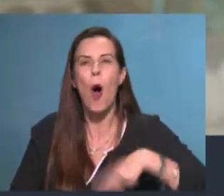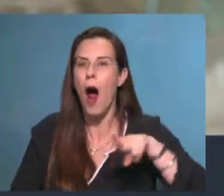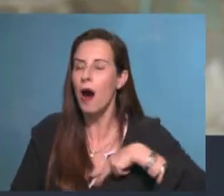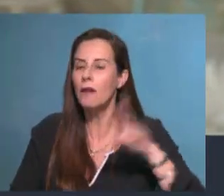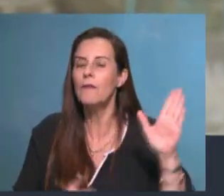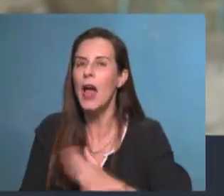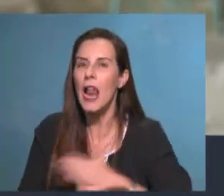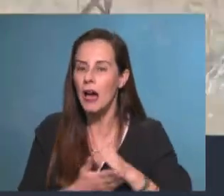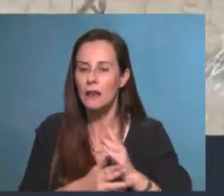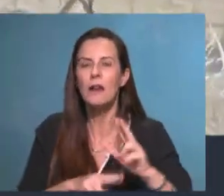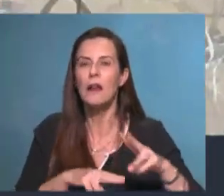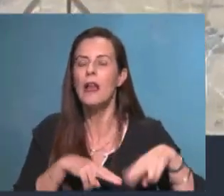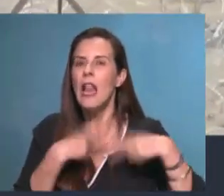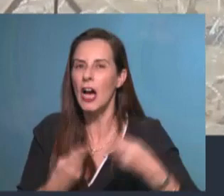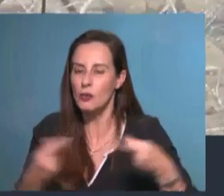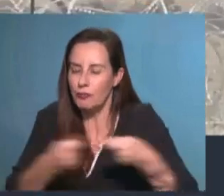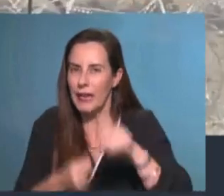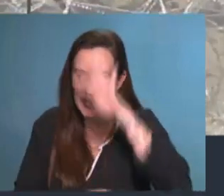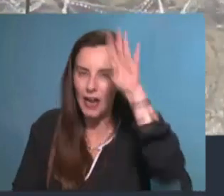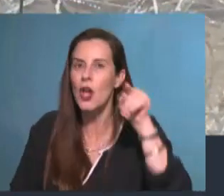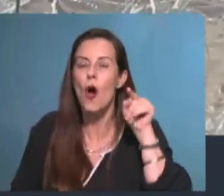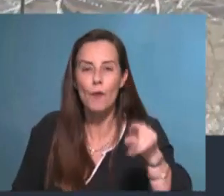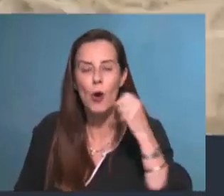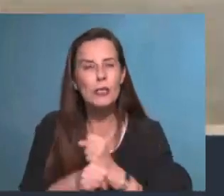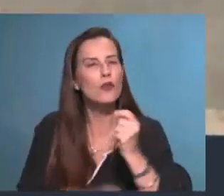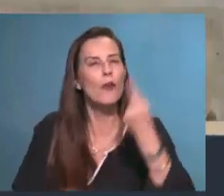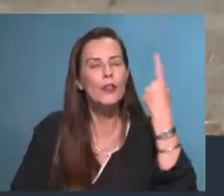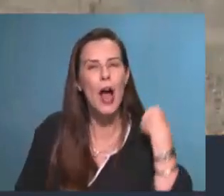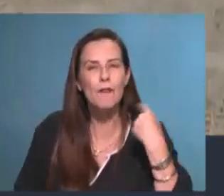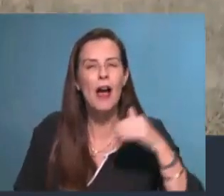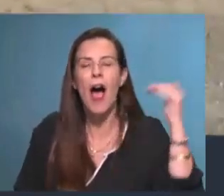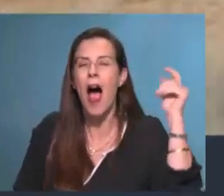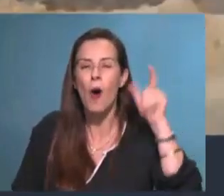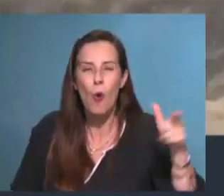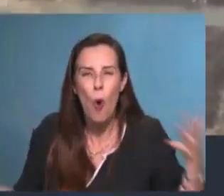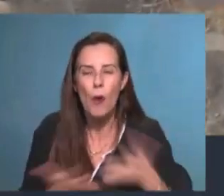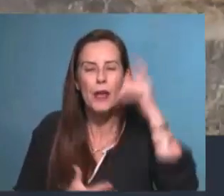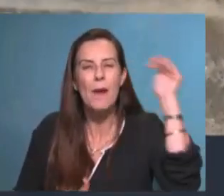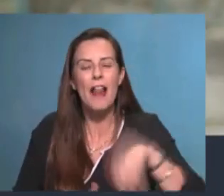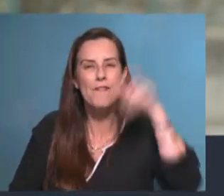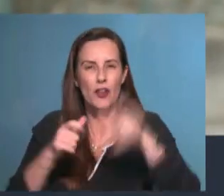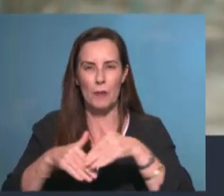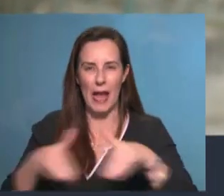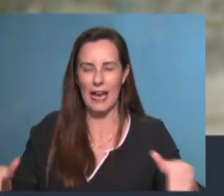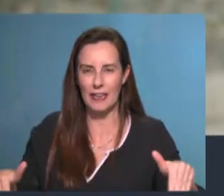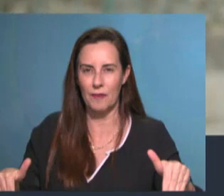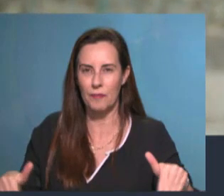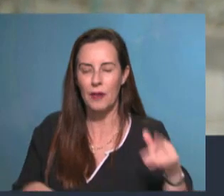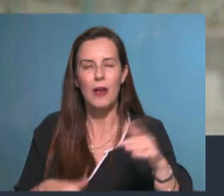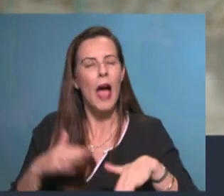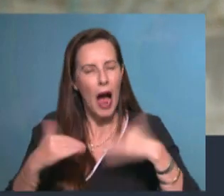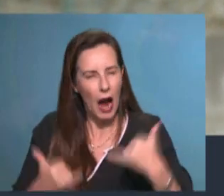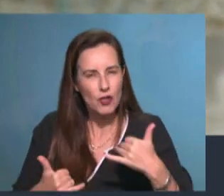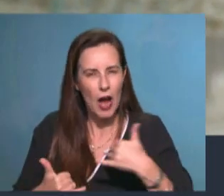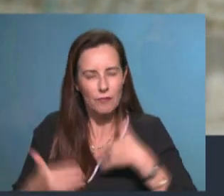ההחלטה לחזור לחק איראן, וזה שהוציא בשבוע שעבר אלפי מפגינים לעבר הגדר. את הדקות הבאות אנחנו